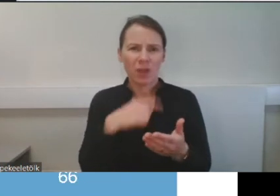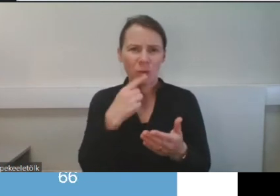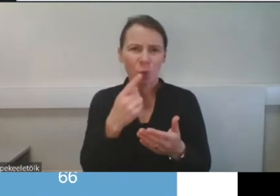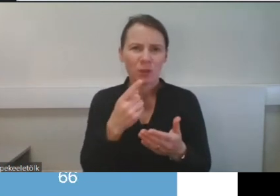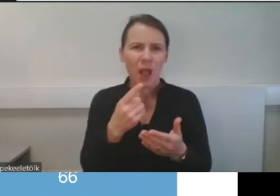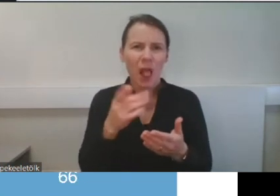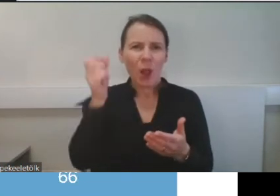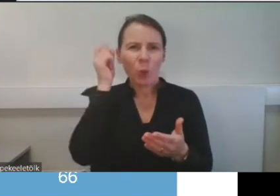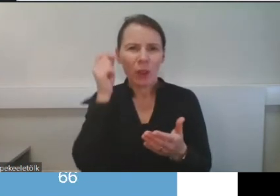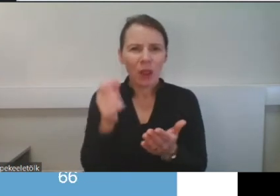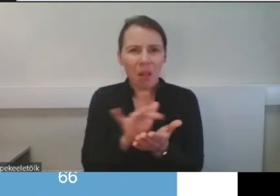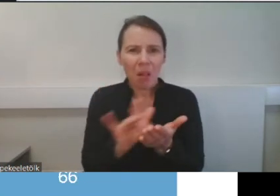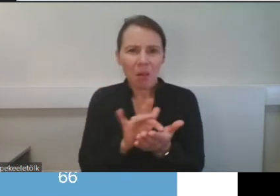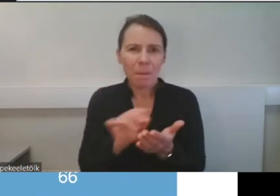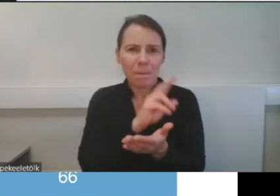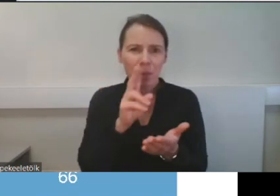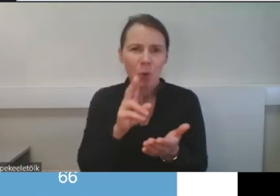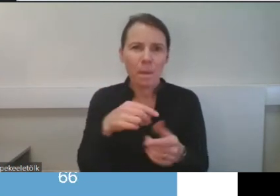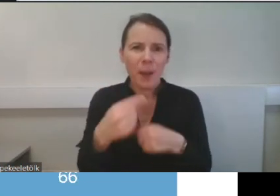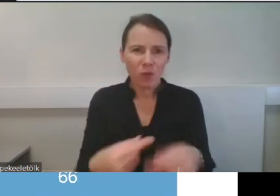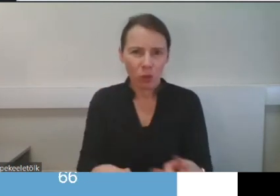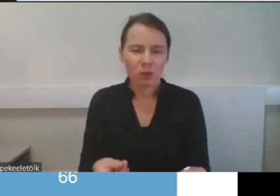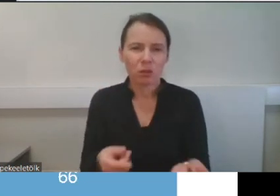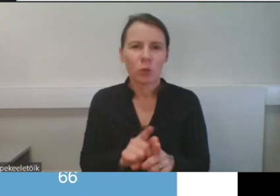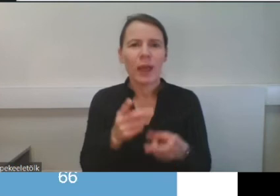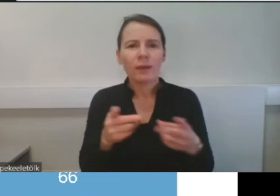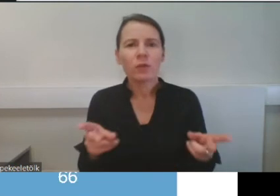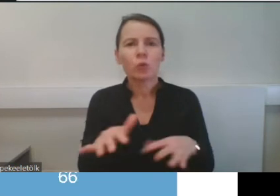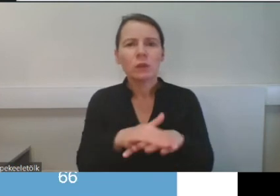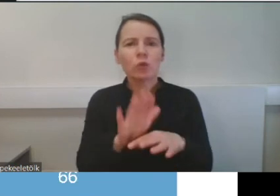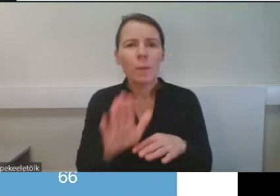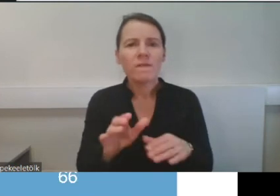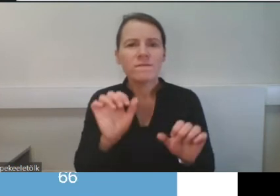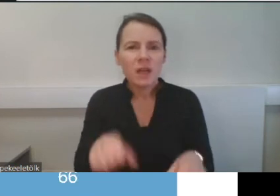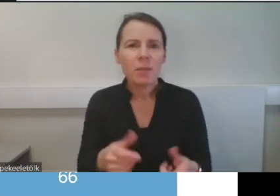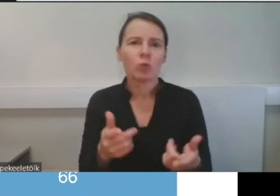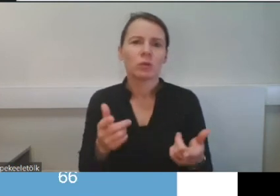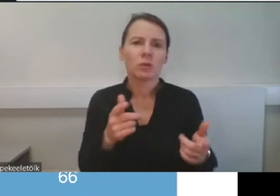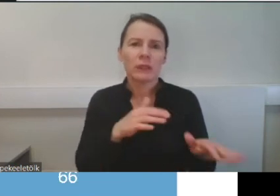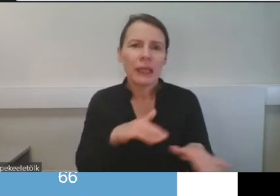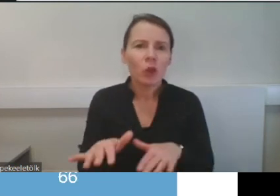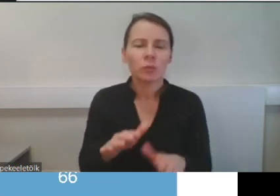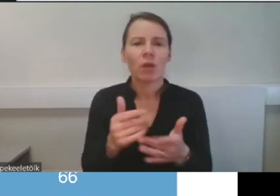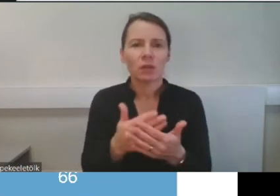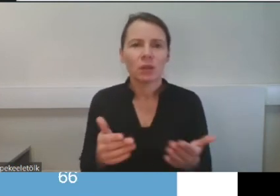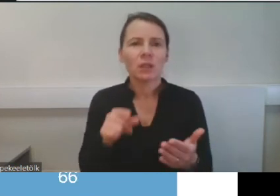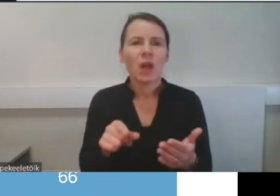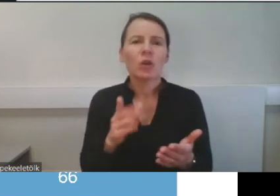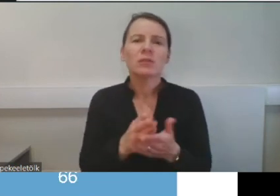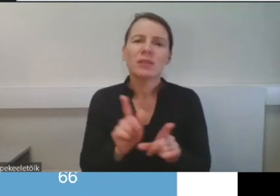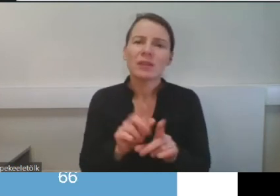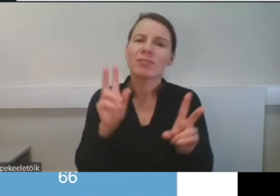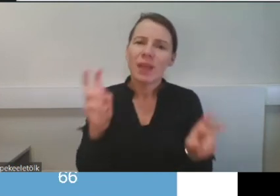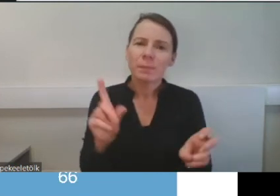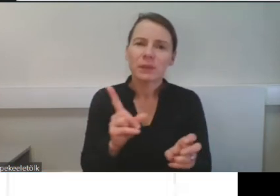töövõimest, et ikka meile tulevad silme ette liikumis, nägemis ja kuulmisraskused